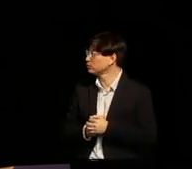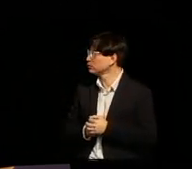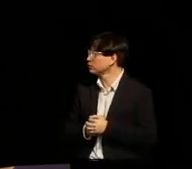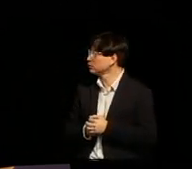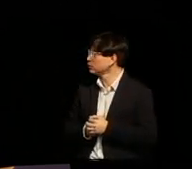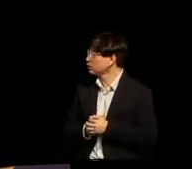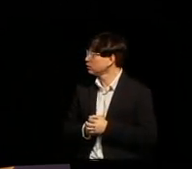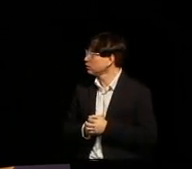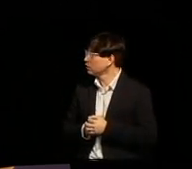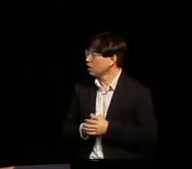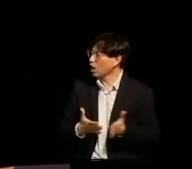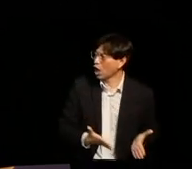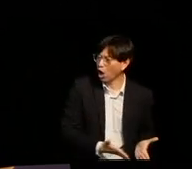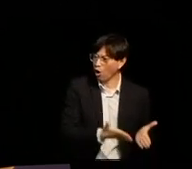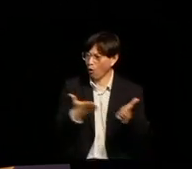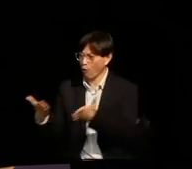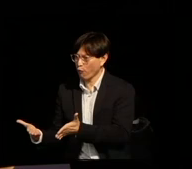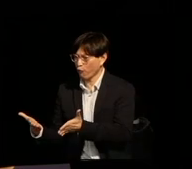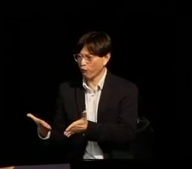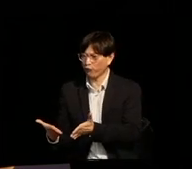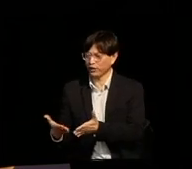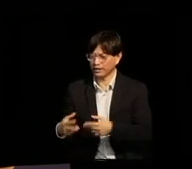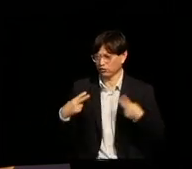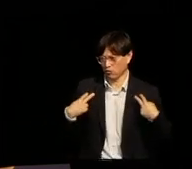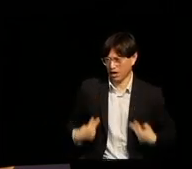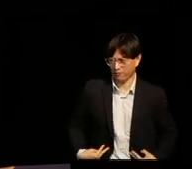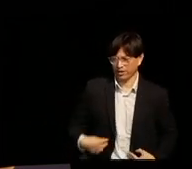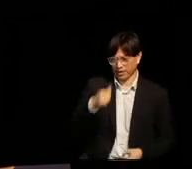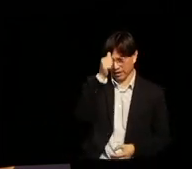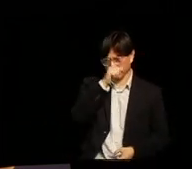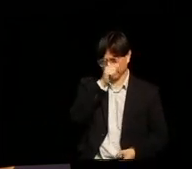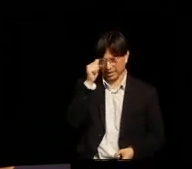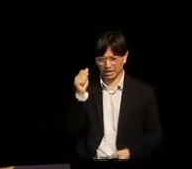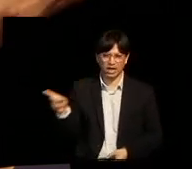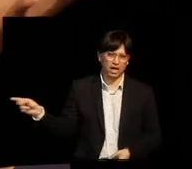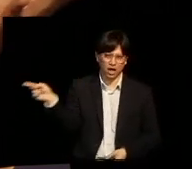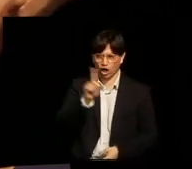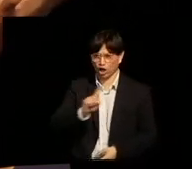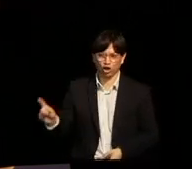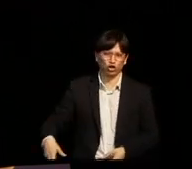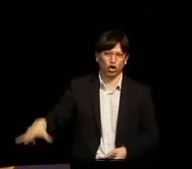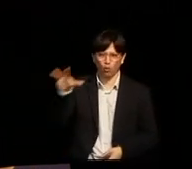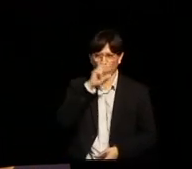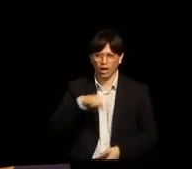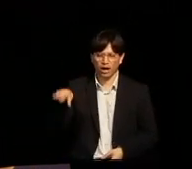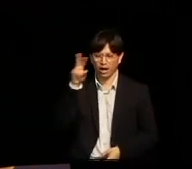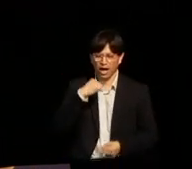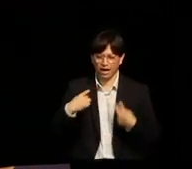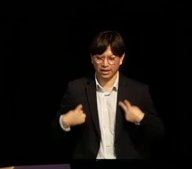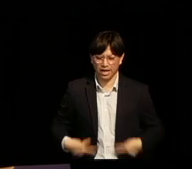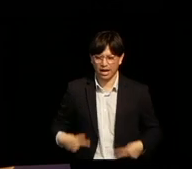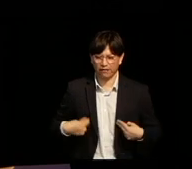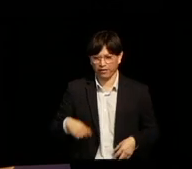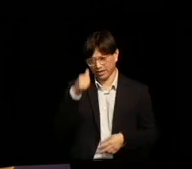di offrire un'esperienza della vita cristiana e non parlare della vita Cristiana Come se io ti dovessi